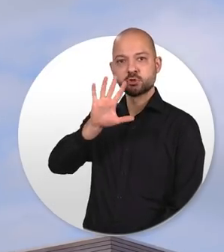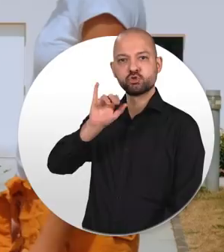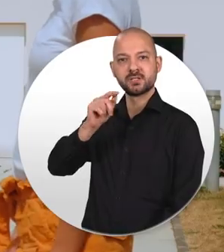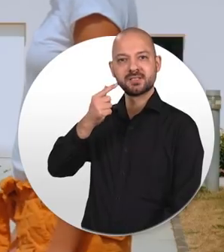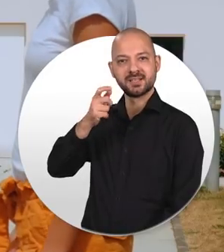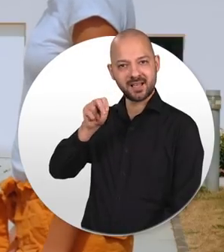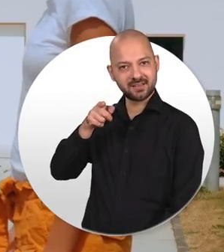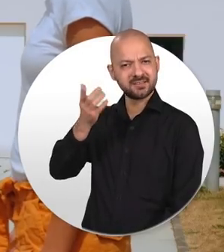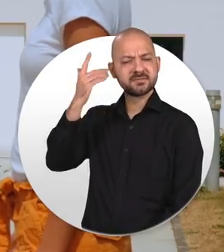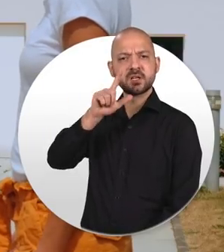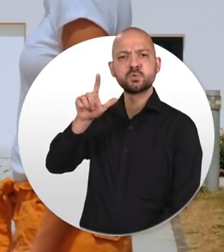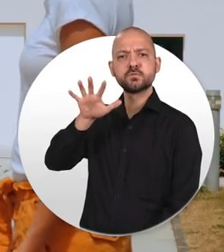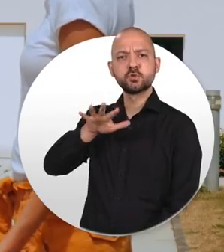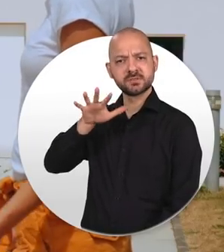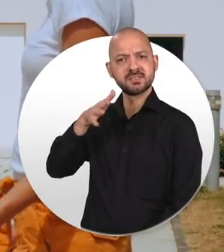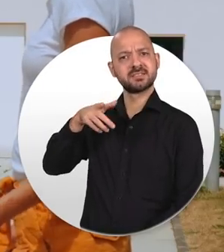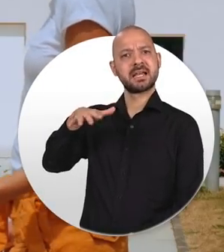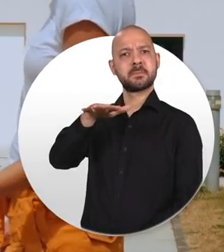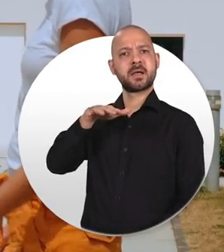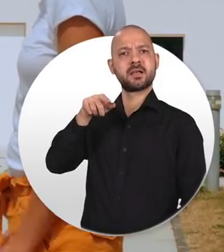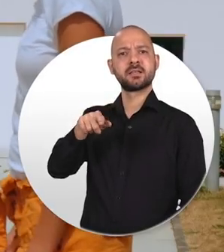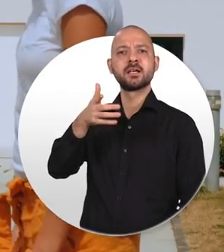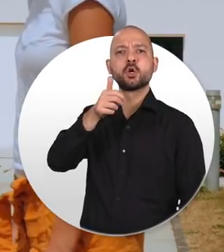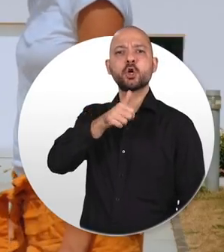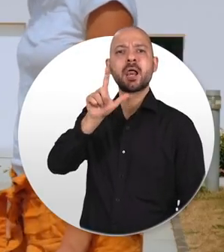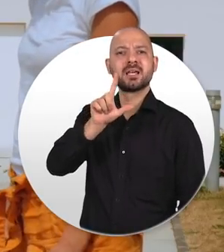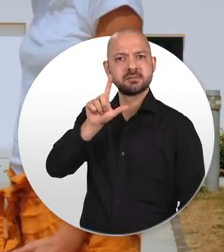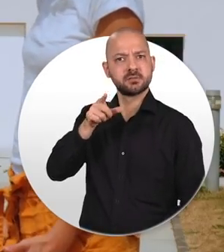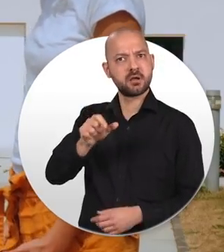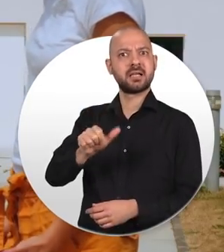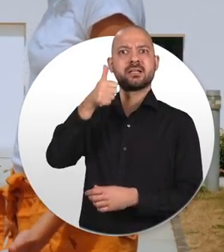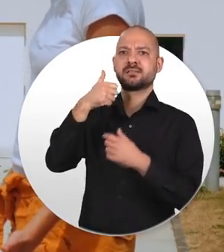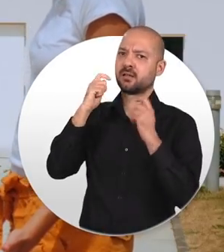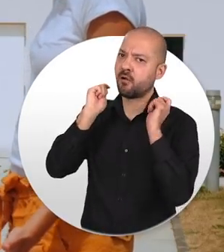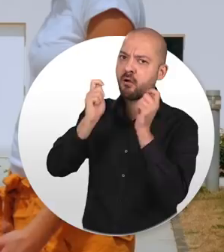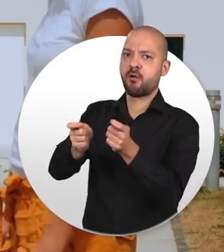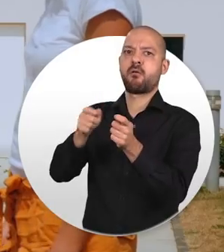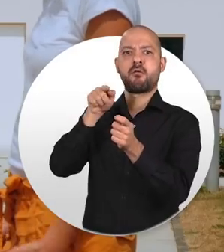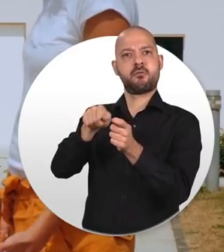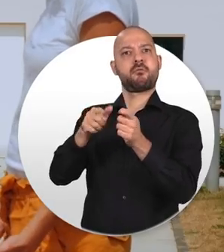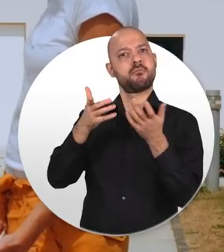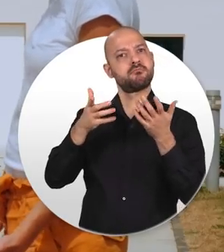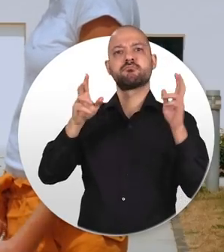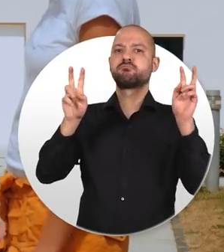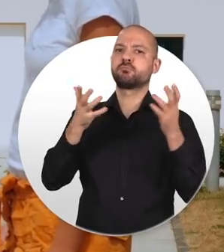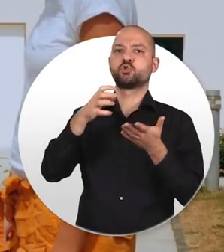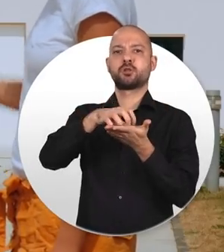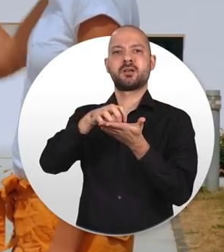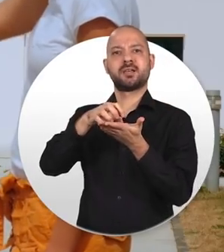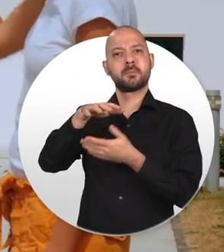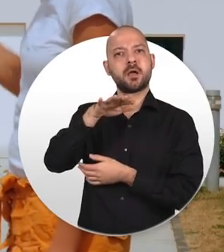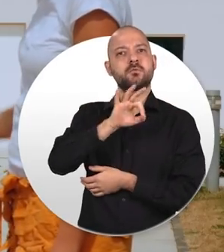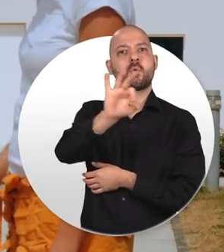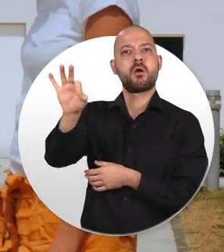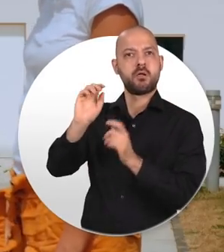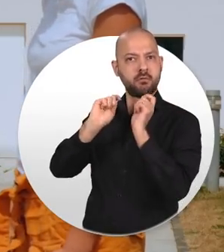Herr Schinschen, 2015 kriegt Gemeinde Jung Lünster als erste Gemeinde den Fandel für die Gemeinde und Stadt für die Verein überrascht.